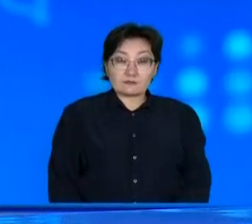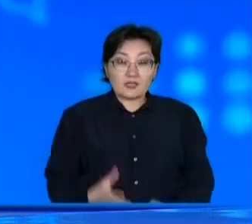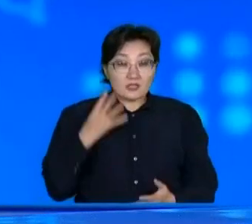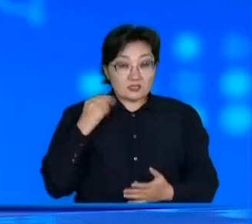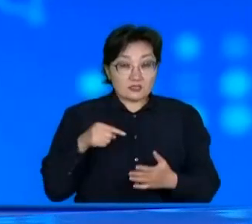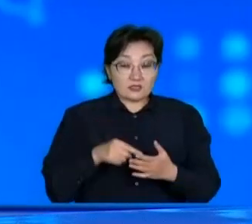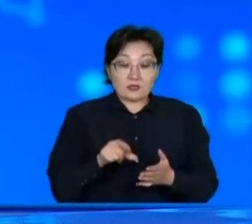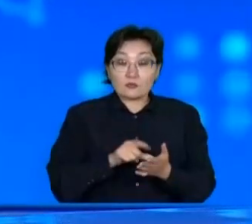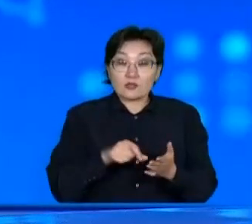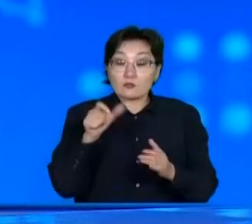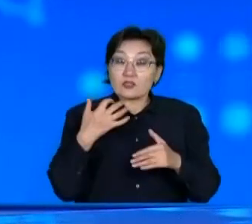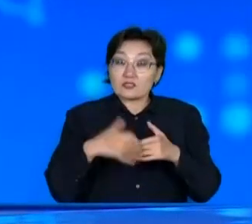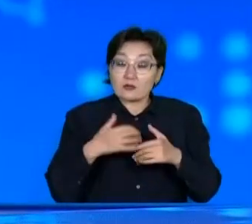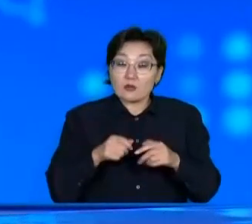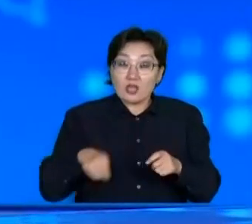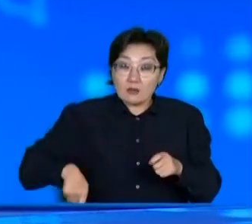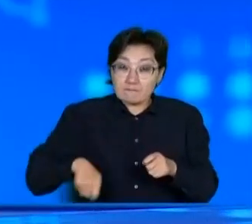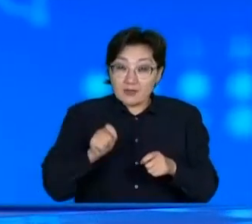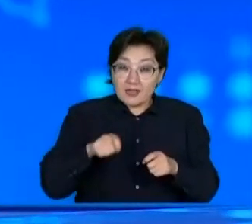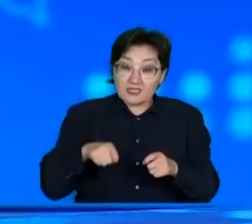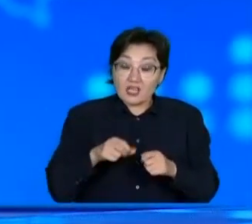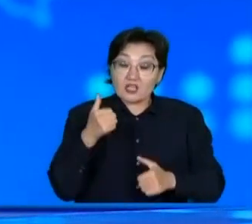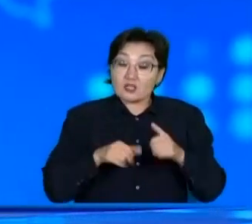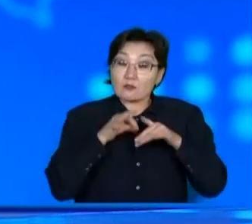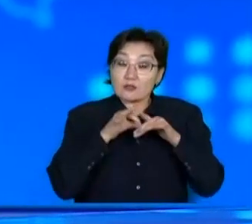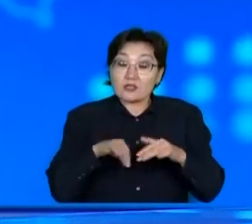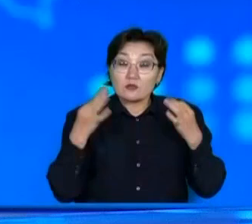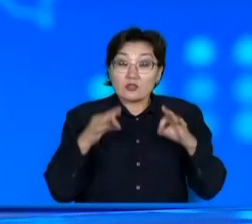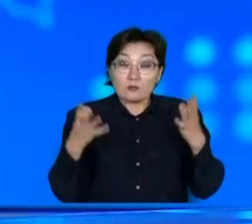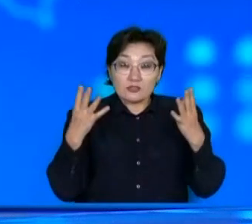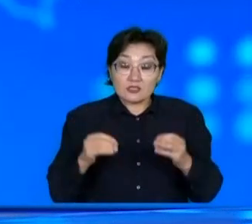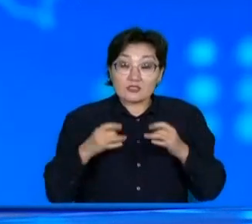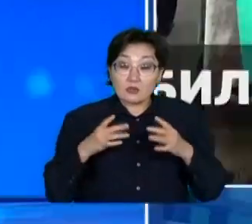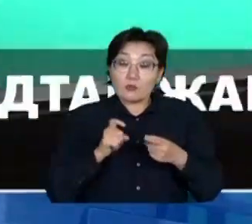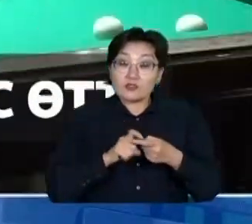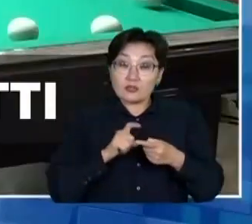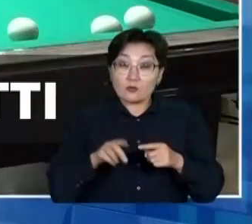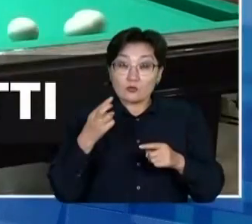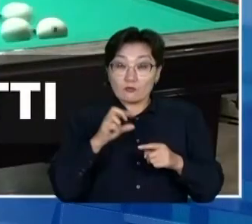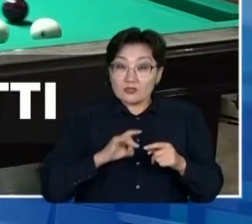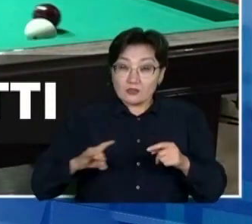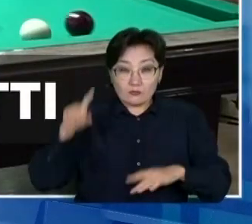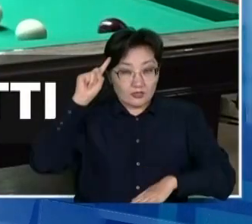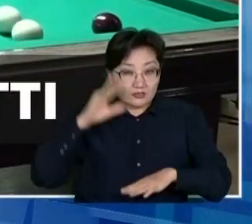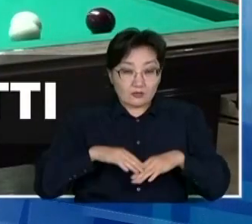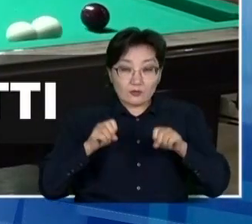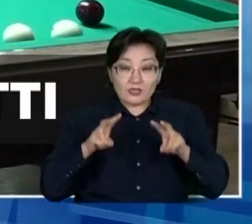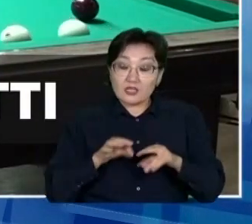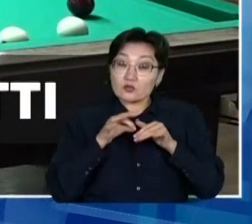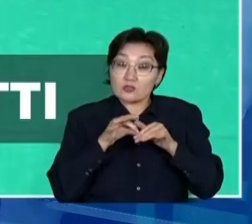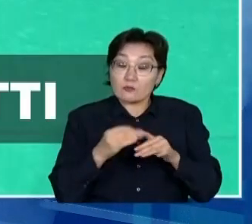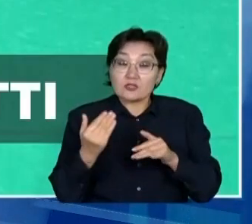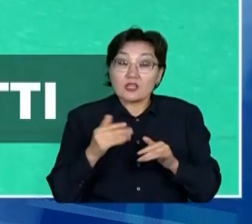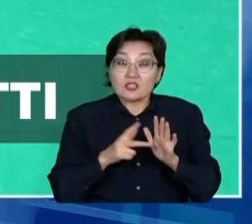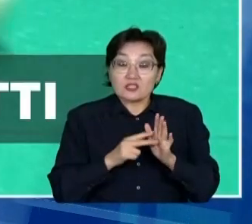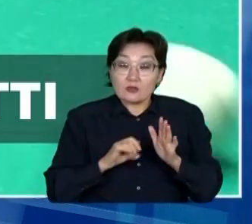Алматыда зейнеткерлер арасында бильярдтан жарысы өтті. Мұндай бәсекені тәуелсіздік күні мерекесі қарсаңында Бостандық ауданы әкімдігі арнайы ұйымдастырған. Оған